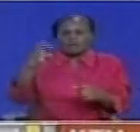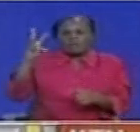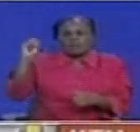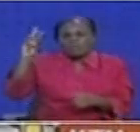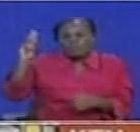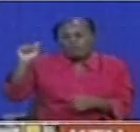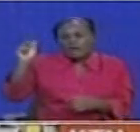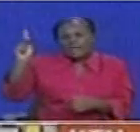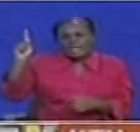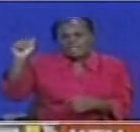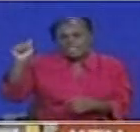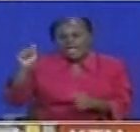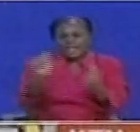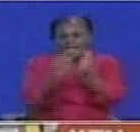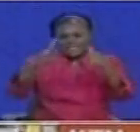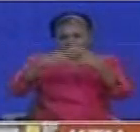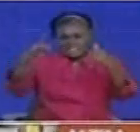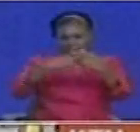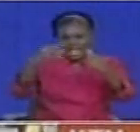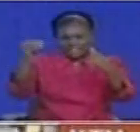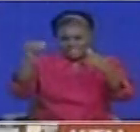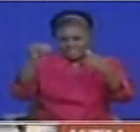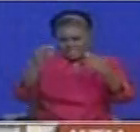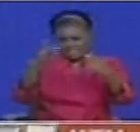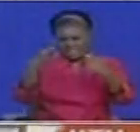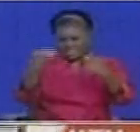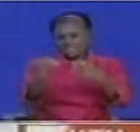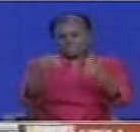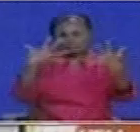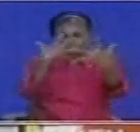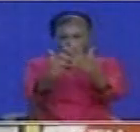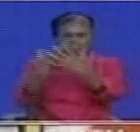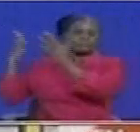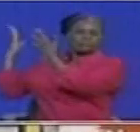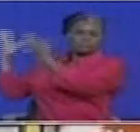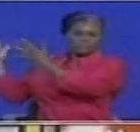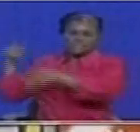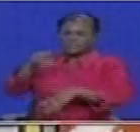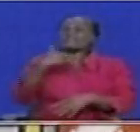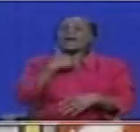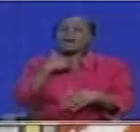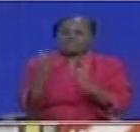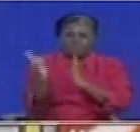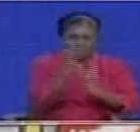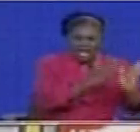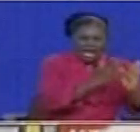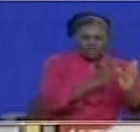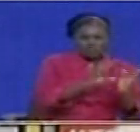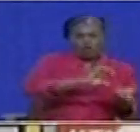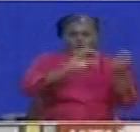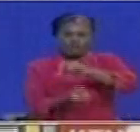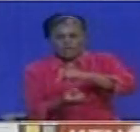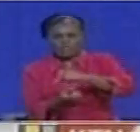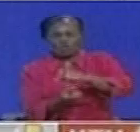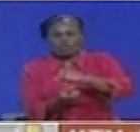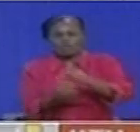wa 80 na kuzuiliwa kwenye jengo hili. Madai yaliyomkabili ni kudaiwa kuwa na njama ya kupindua serikali. Na kuchapa